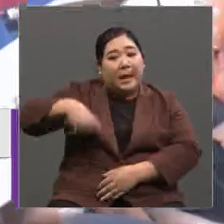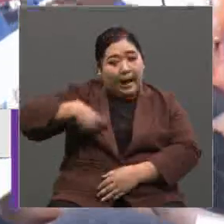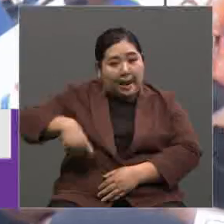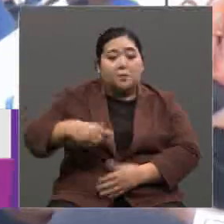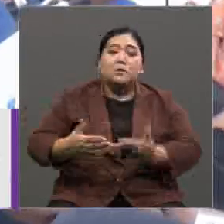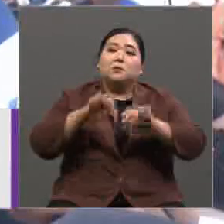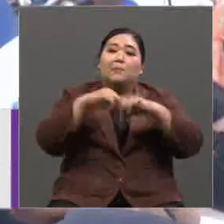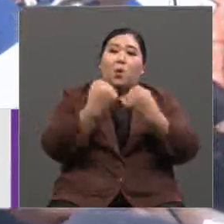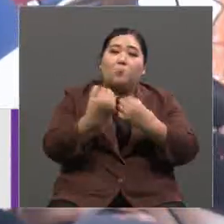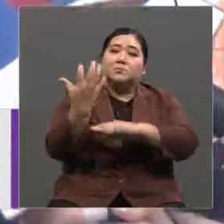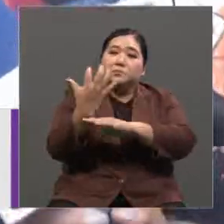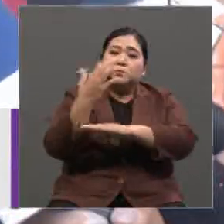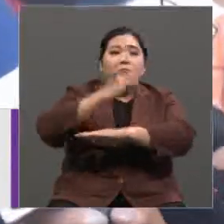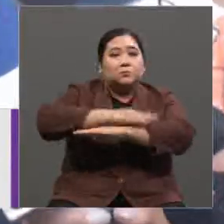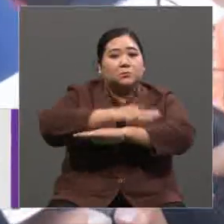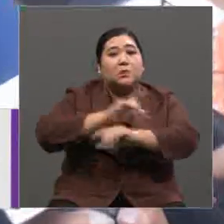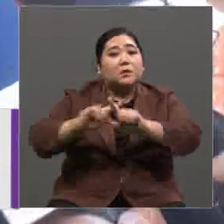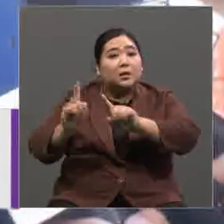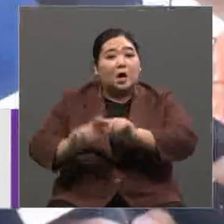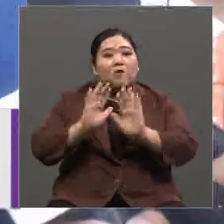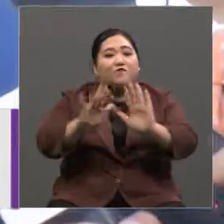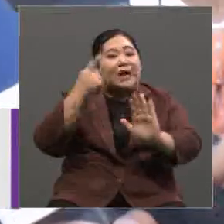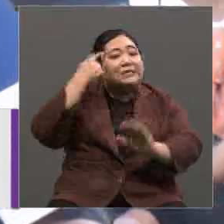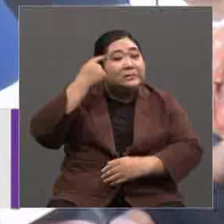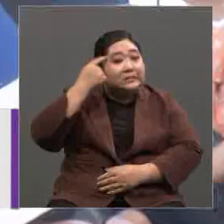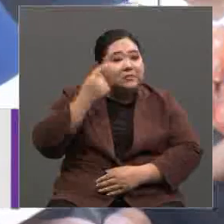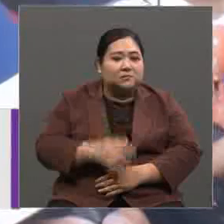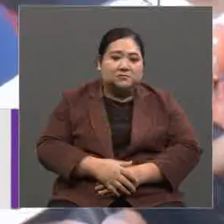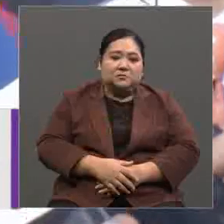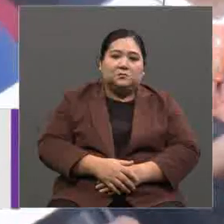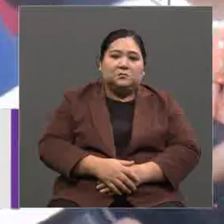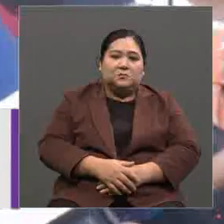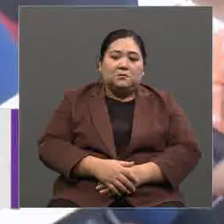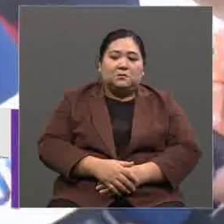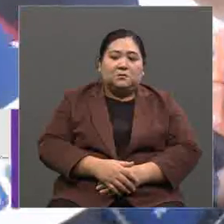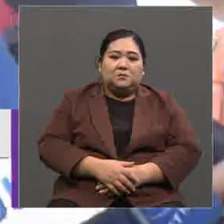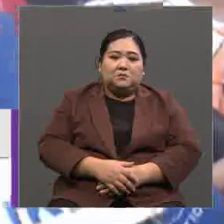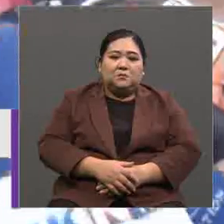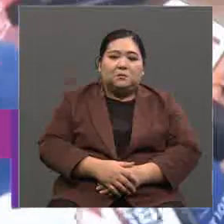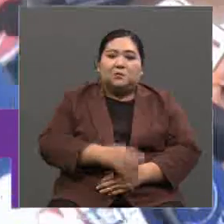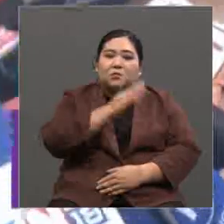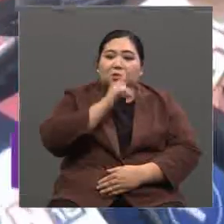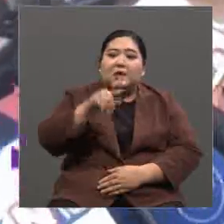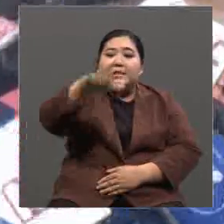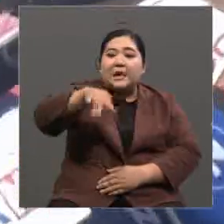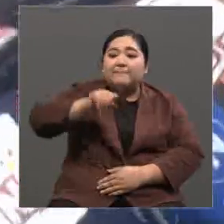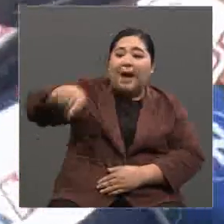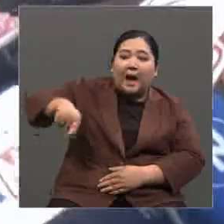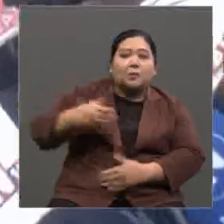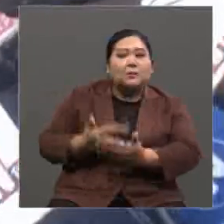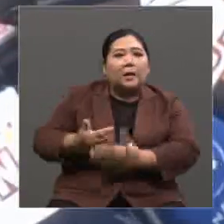สื่อก็ควรจะเอาไปพิจารณาดูเวลาเรียกคุณมาเขาได้ 3แสน